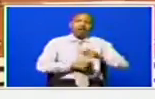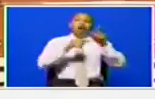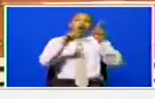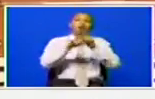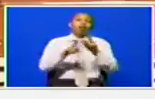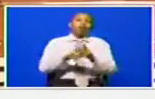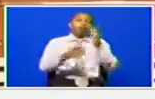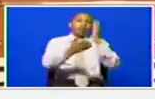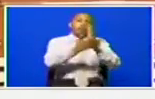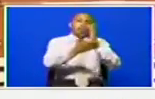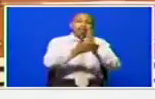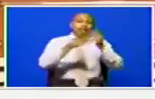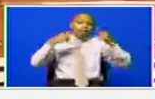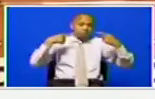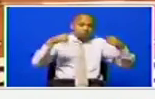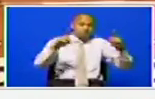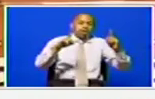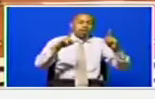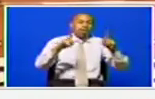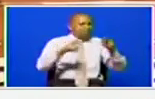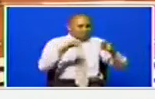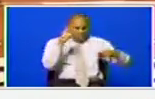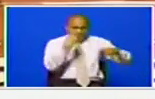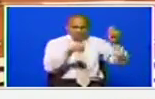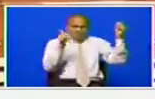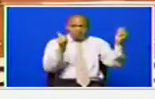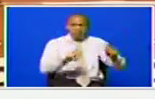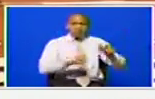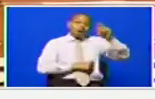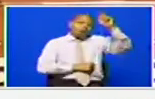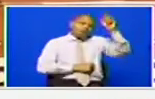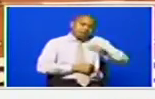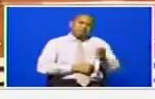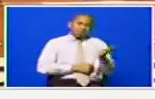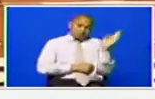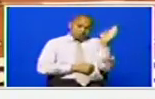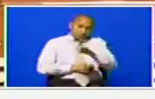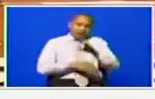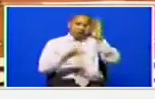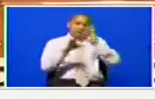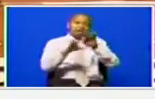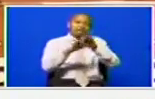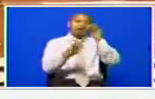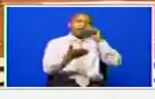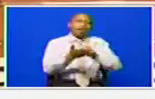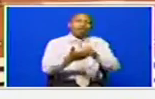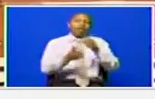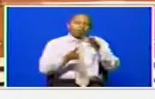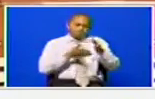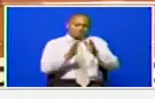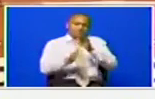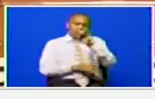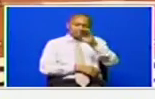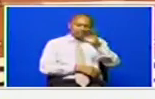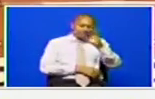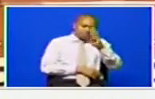kwamba kweli aliotangazwa mshindi si aliyoshinda, basi lazima atarudi kwa uchaguzi tena. Na hilo basi ni jambo ambalo IBC